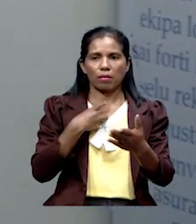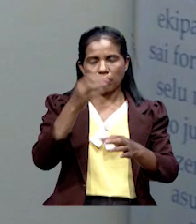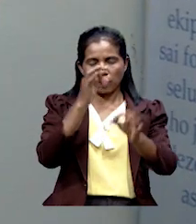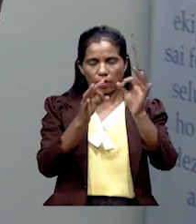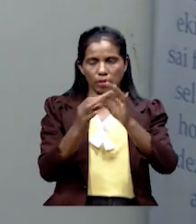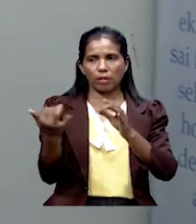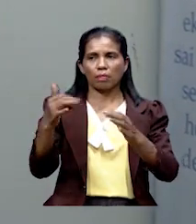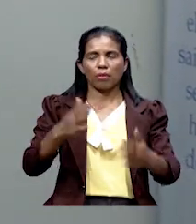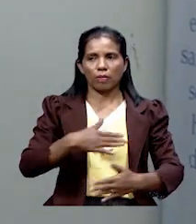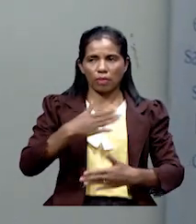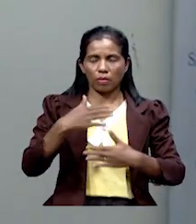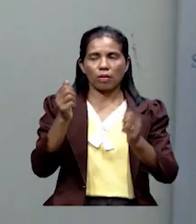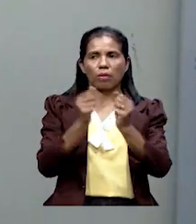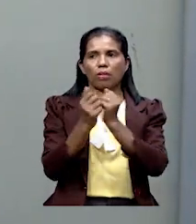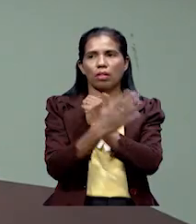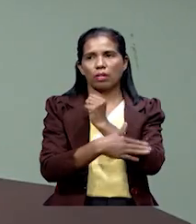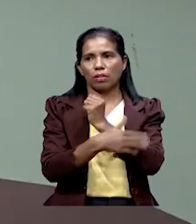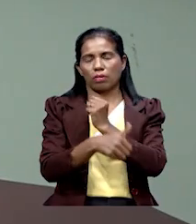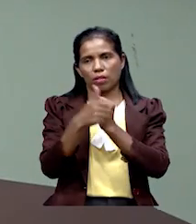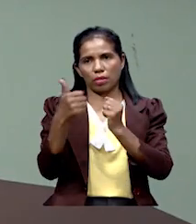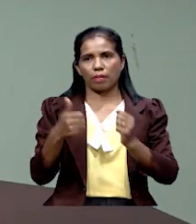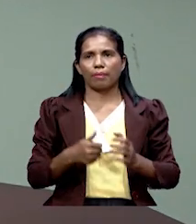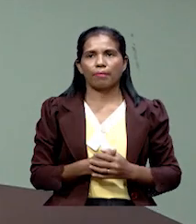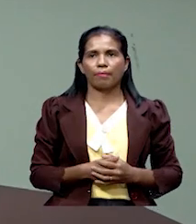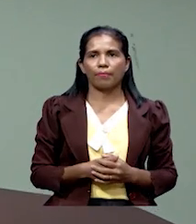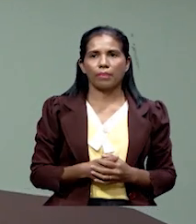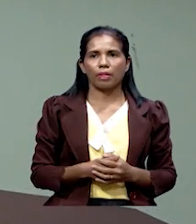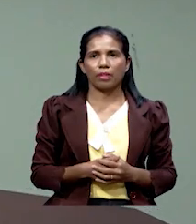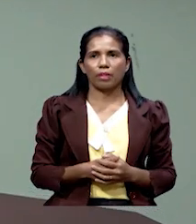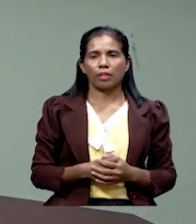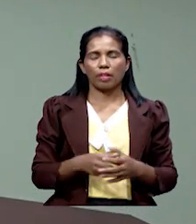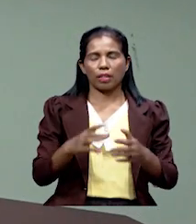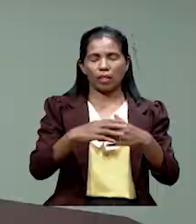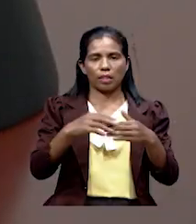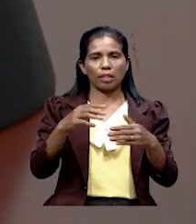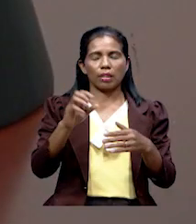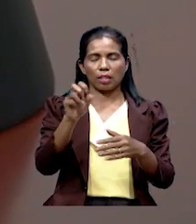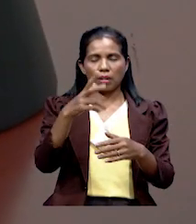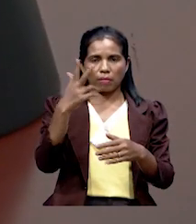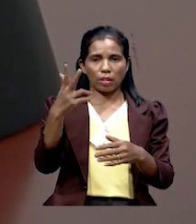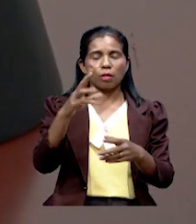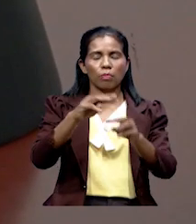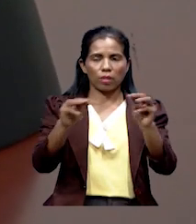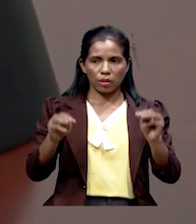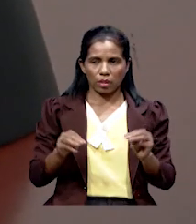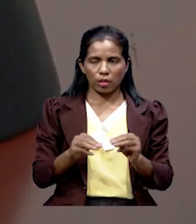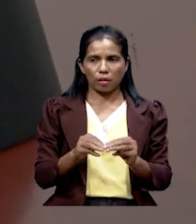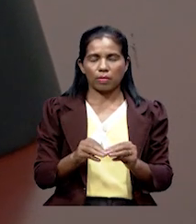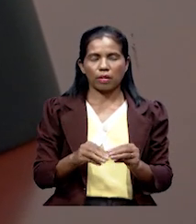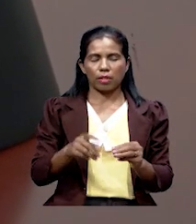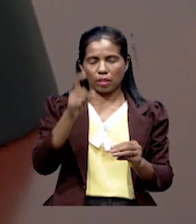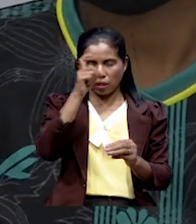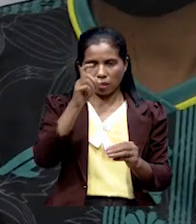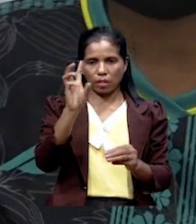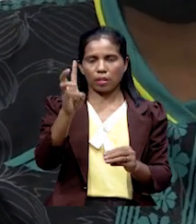bele kompete ho na saun sira selo Feto Timor toma iha 13 municipio, liliu basira nebe ma iha otas a 17